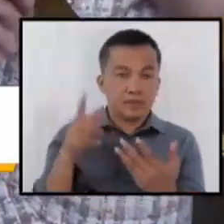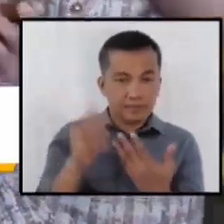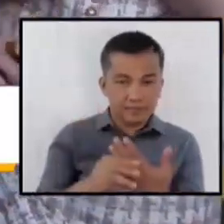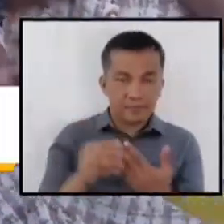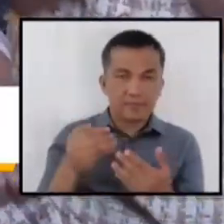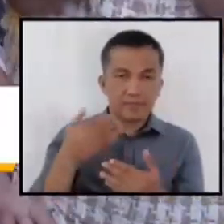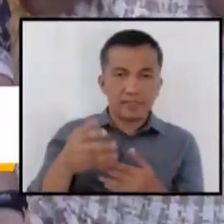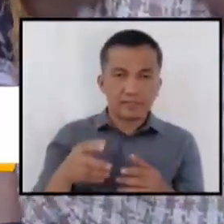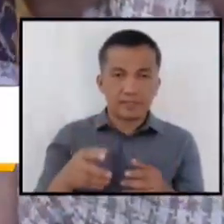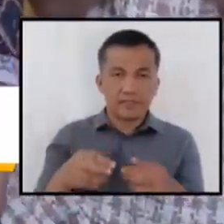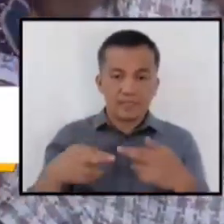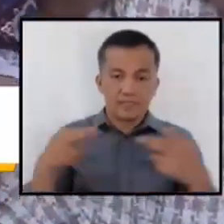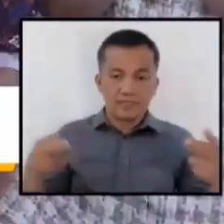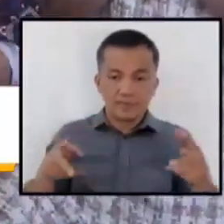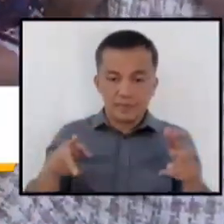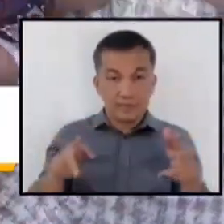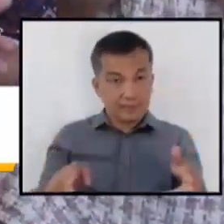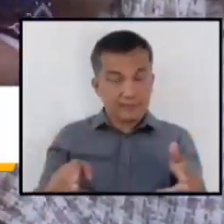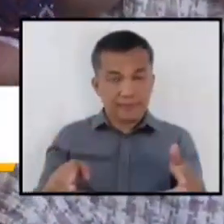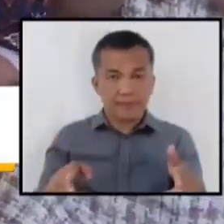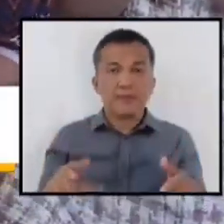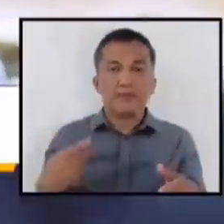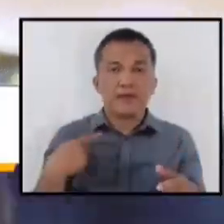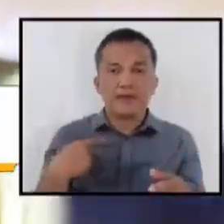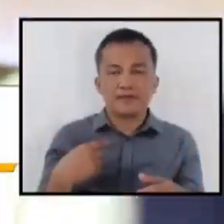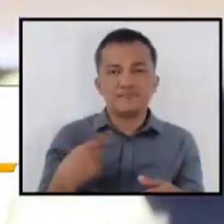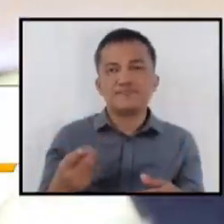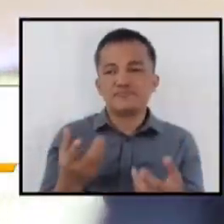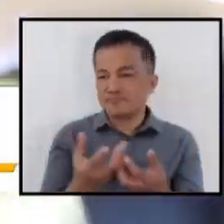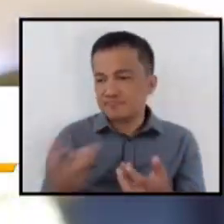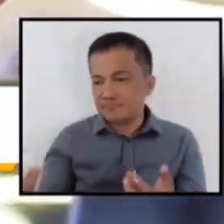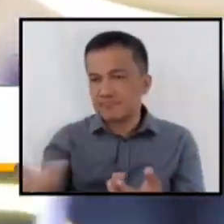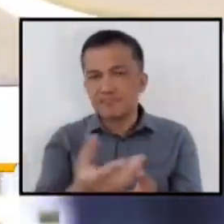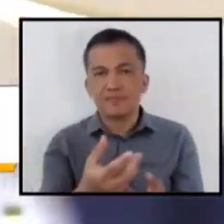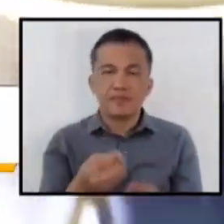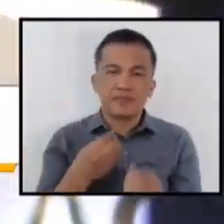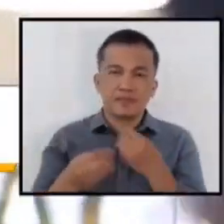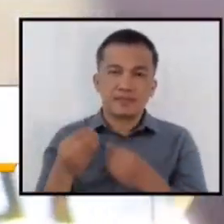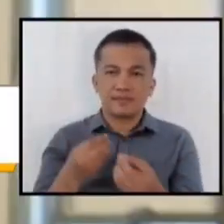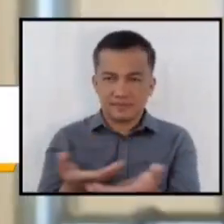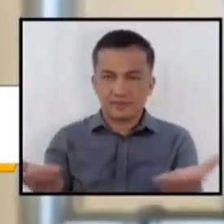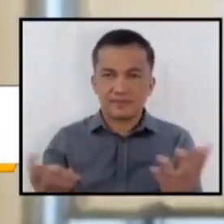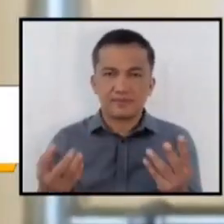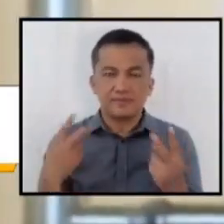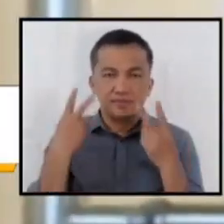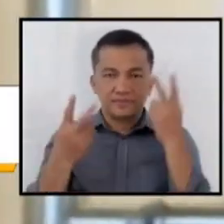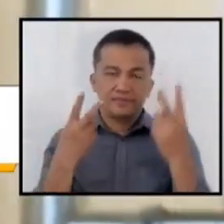cutting at nagkaroon ng kaunting salo-salo para sa lahat ng dumalo.